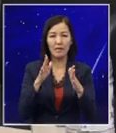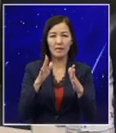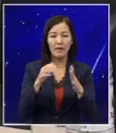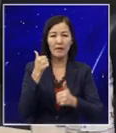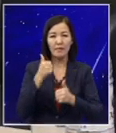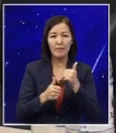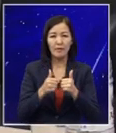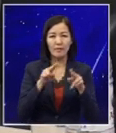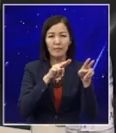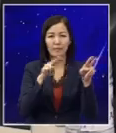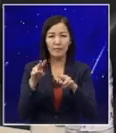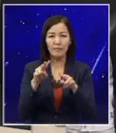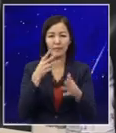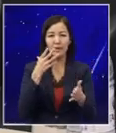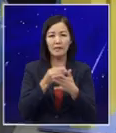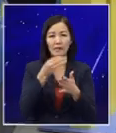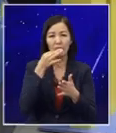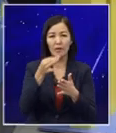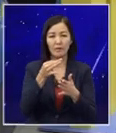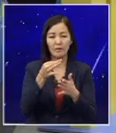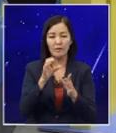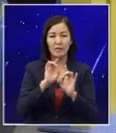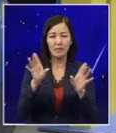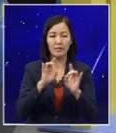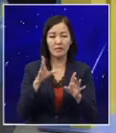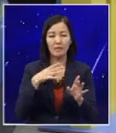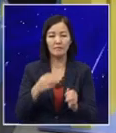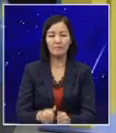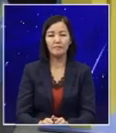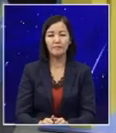дебатов, он поделился своим опытом с однопартийцами.